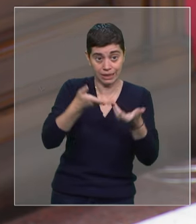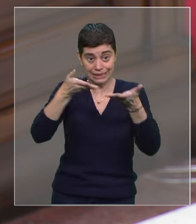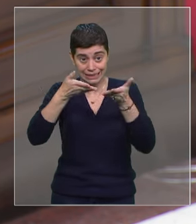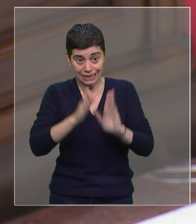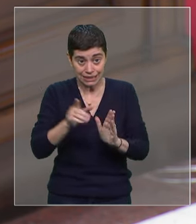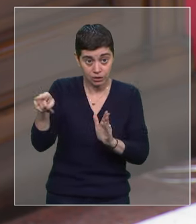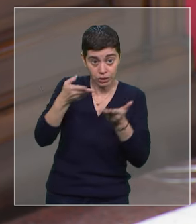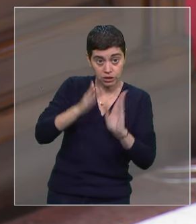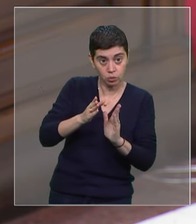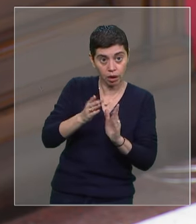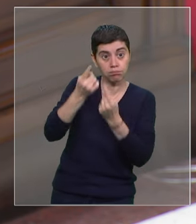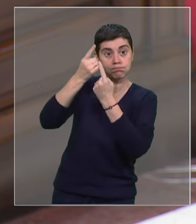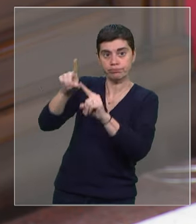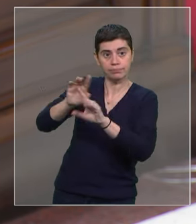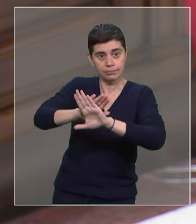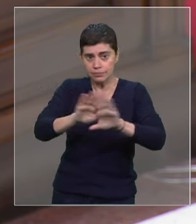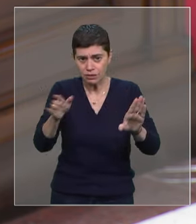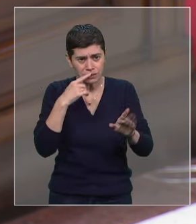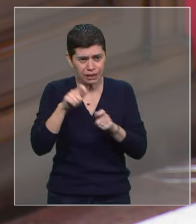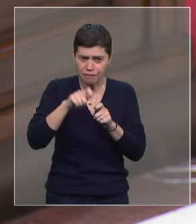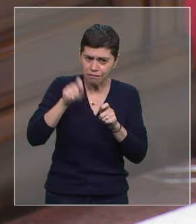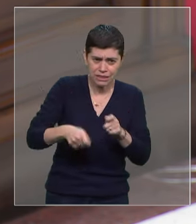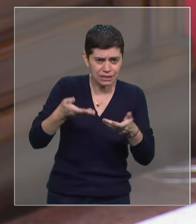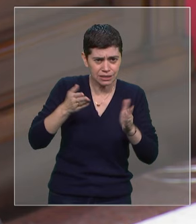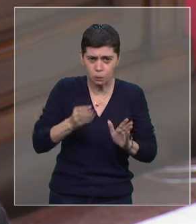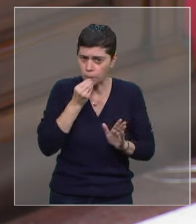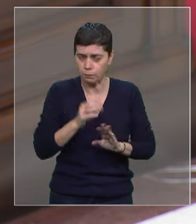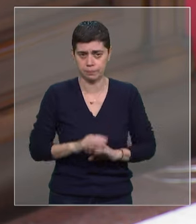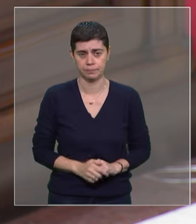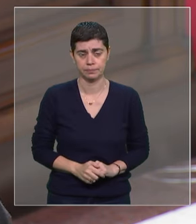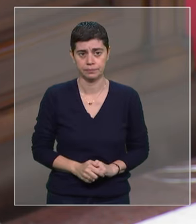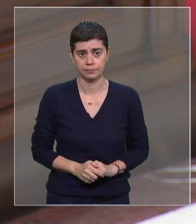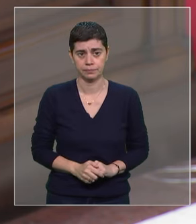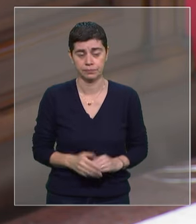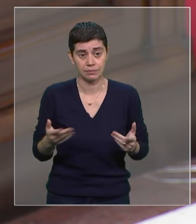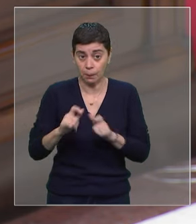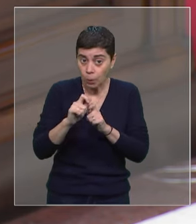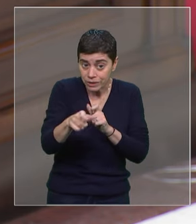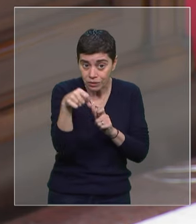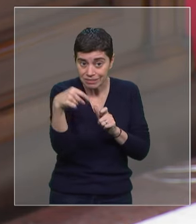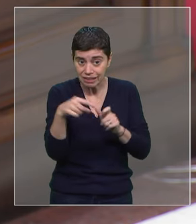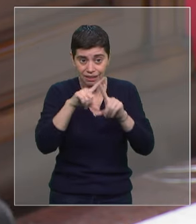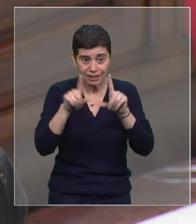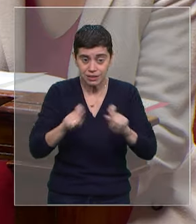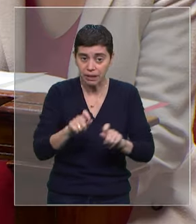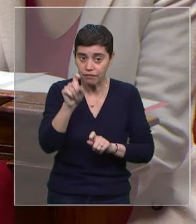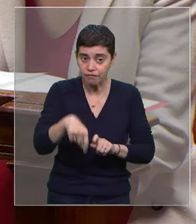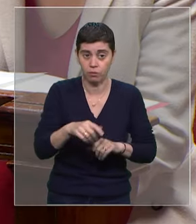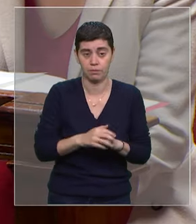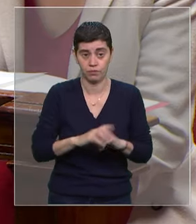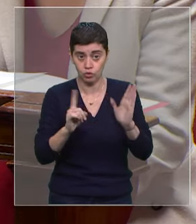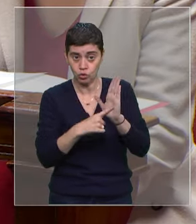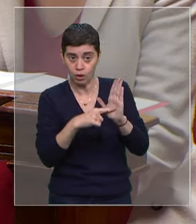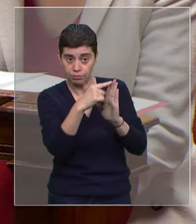décision. Elle est donc définitive. Nous devons respecter nos procédures, monsieur le député, notre